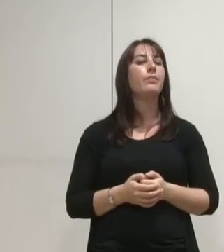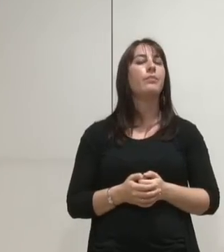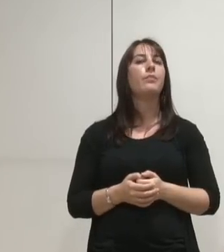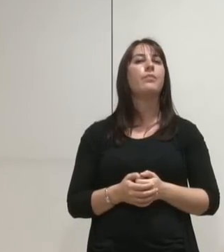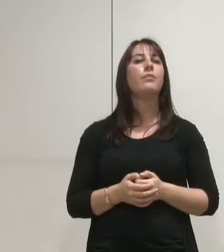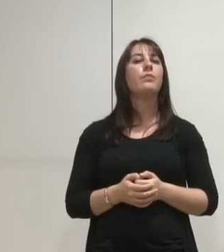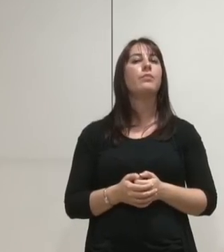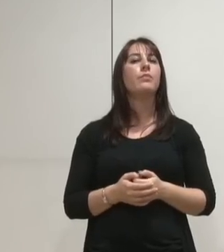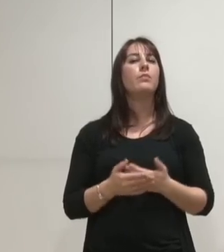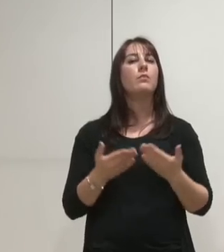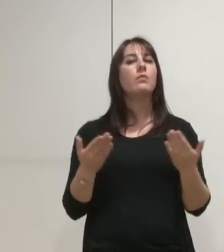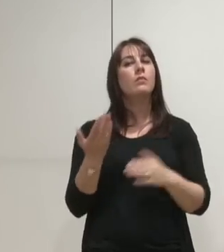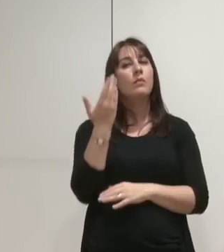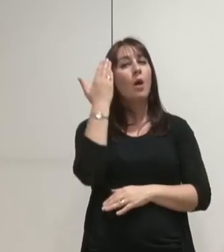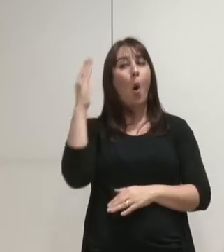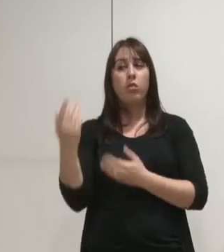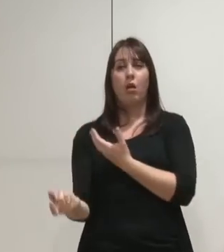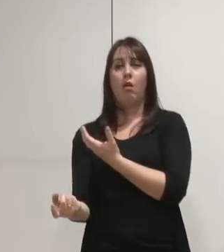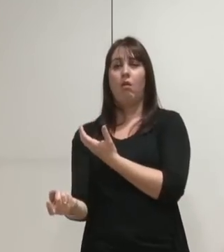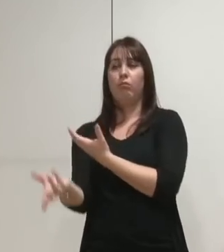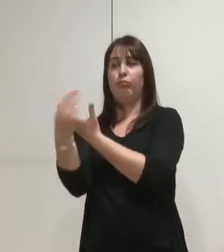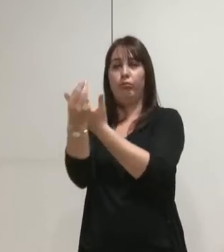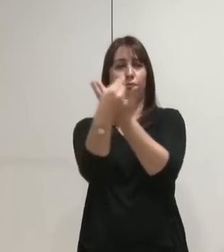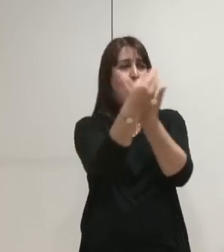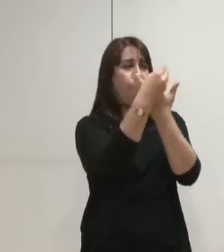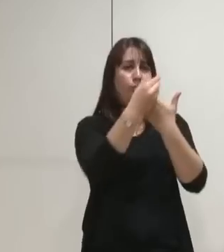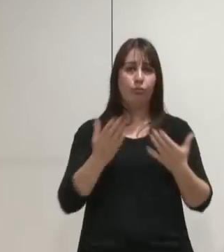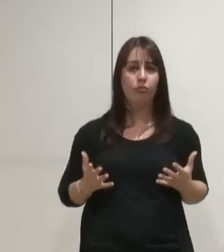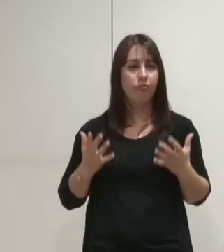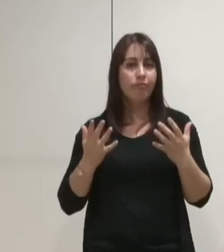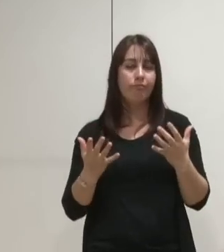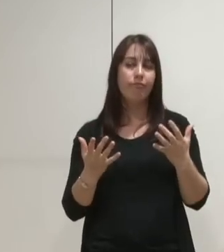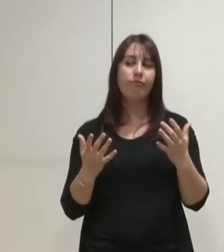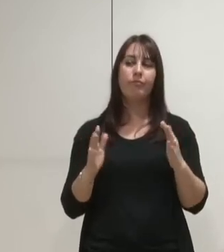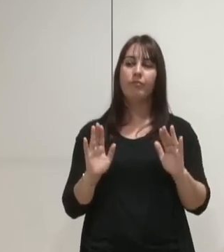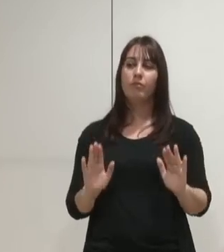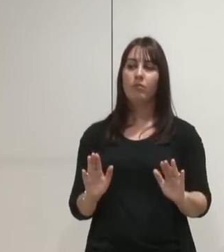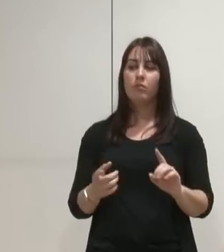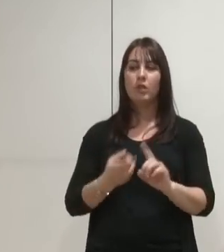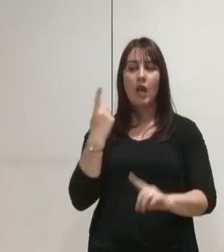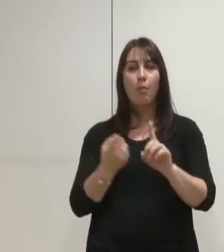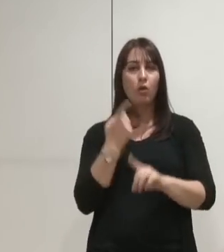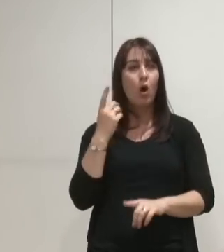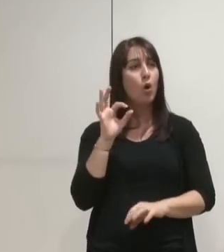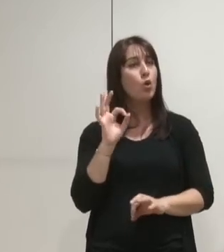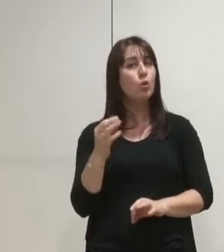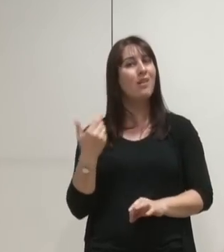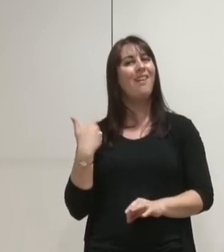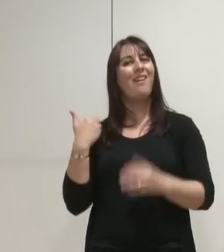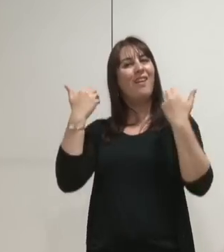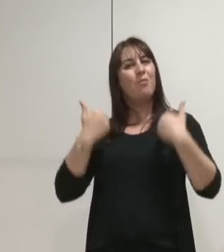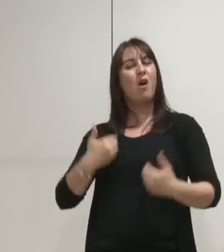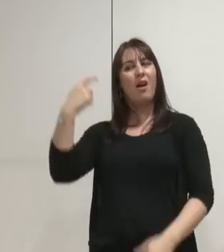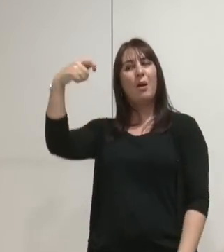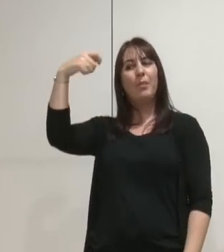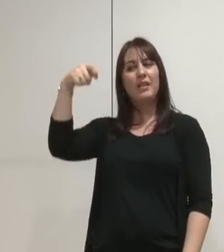je crois le les autres acteurs il est important pour ça fait partie des discussion que j'ai eu quand j'ai rencontré le